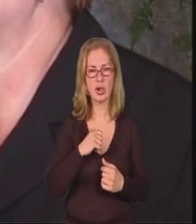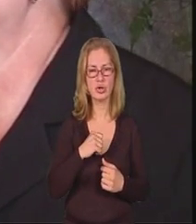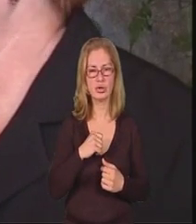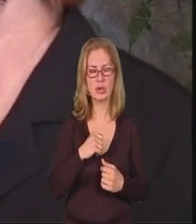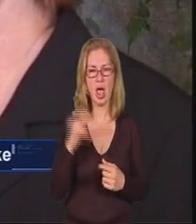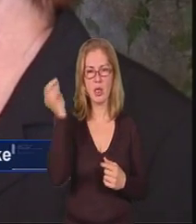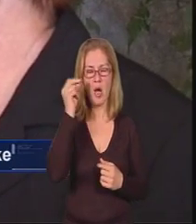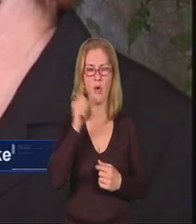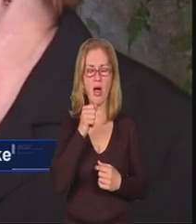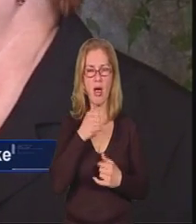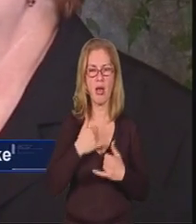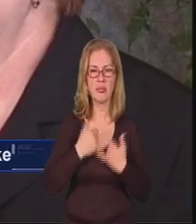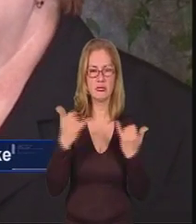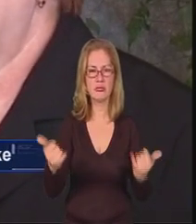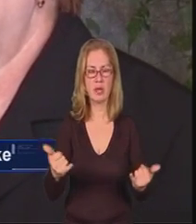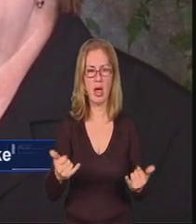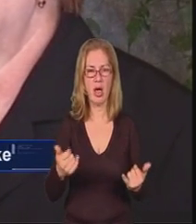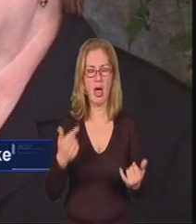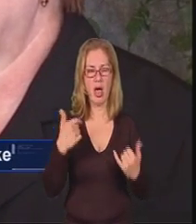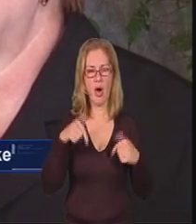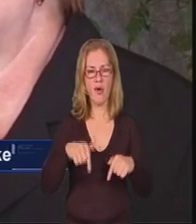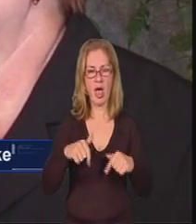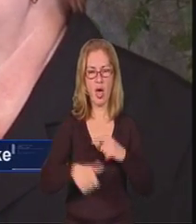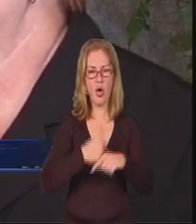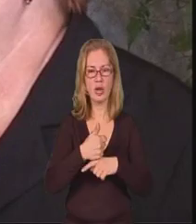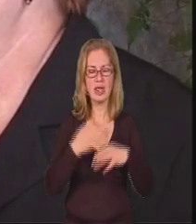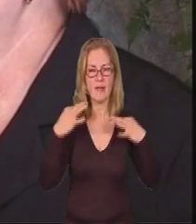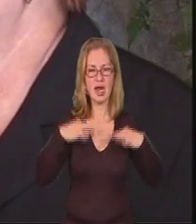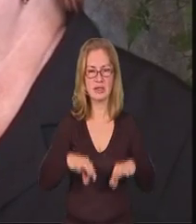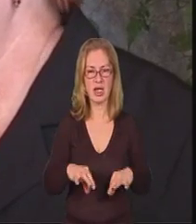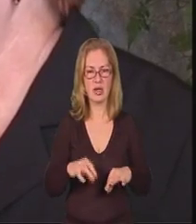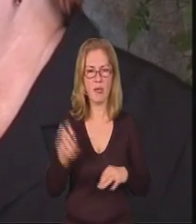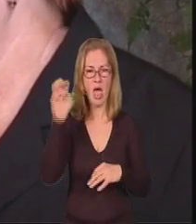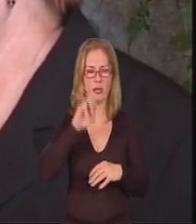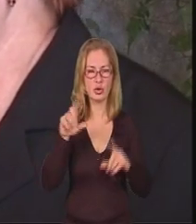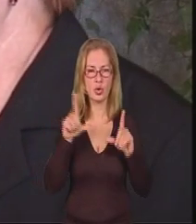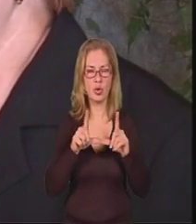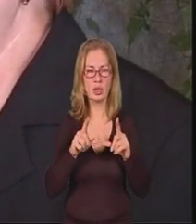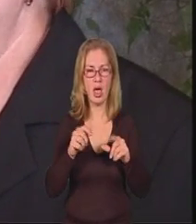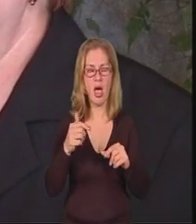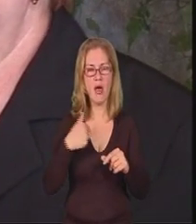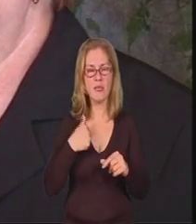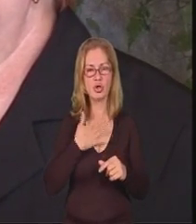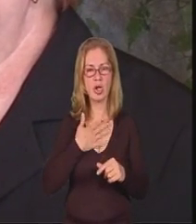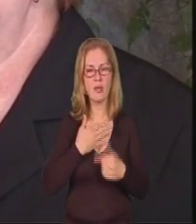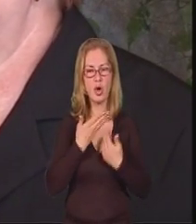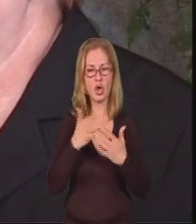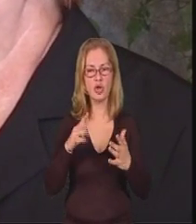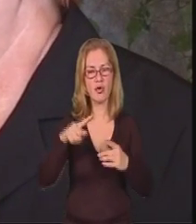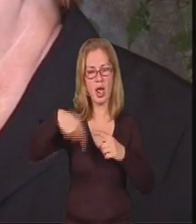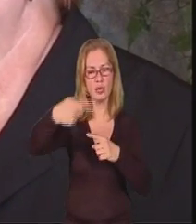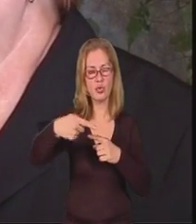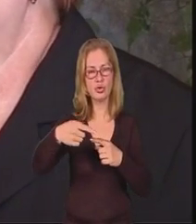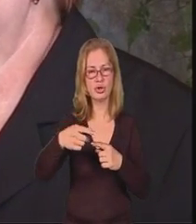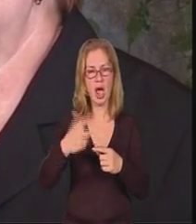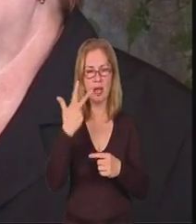Zanimaju nas nauka i inovacije. Mi u ovoj polovini godine predsedavamo Evropskoj uniji i želeli bismo da do kraja godine otvorimo i naredna tri